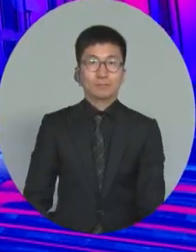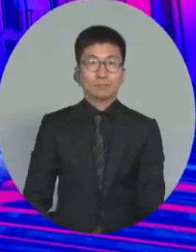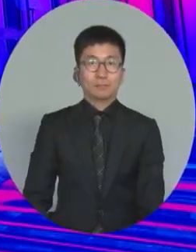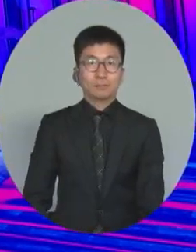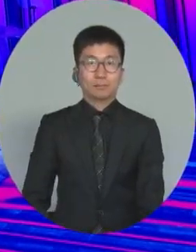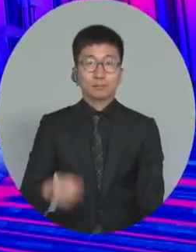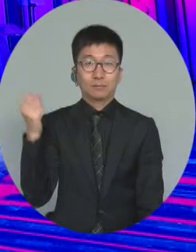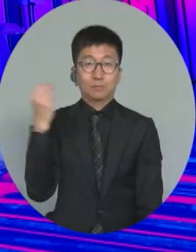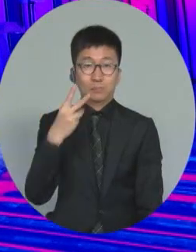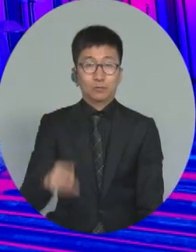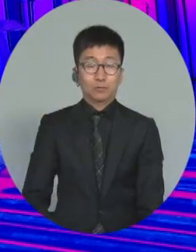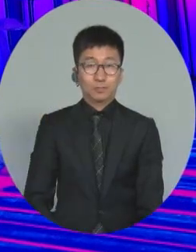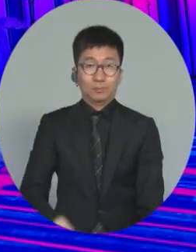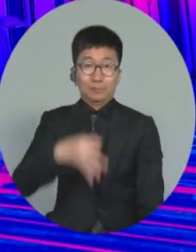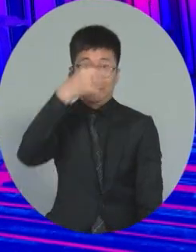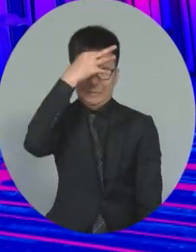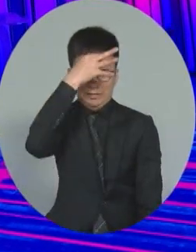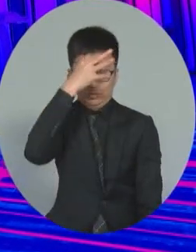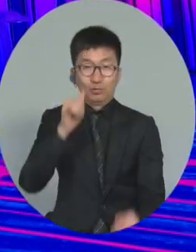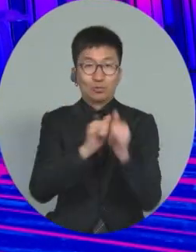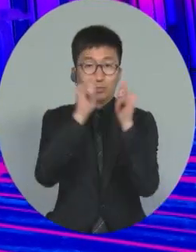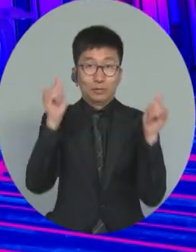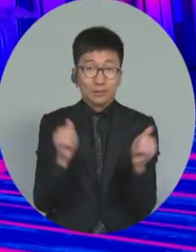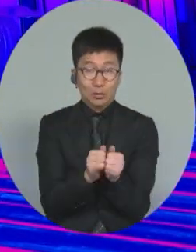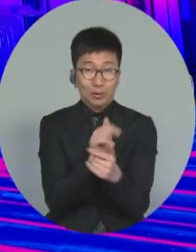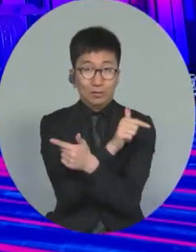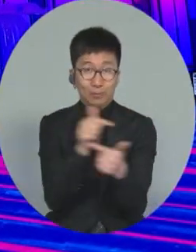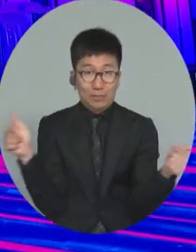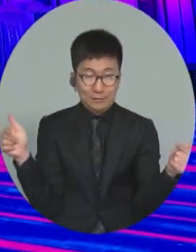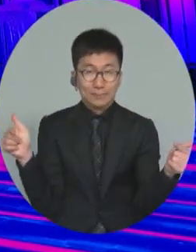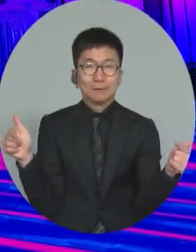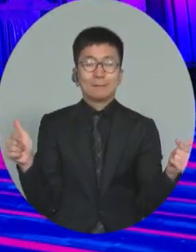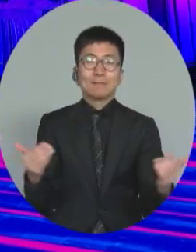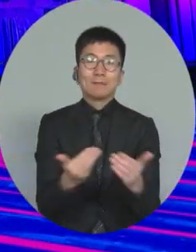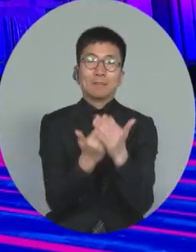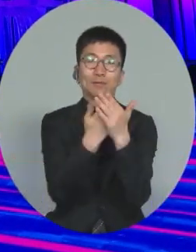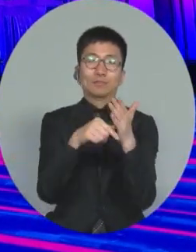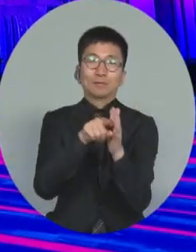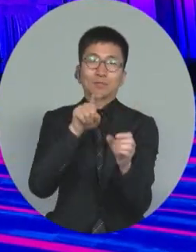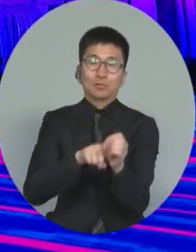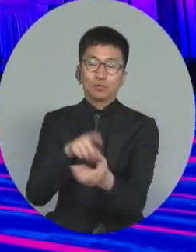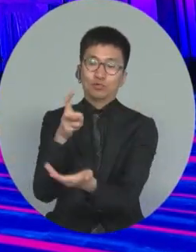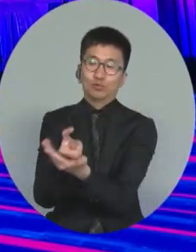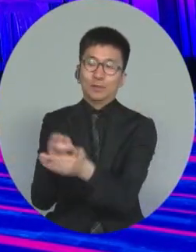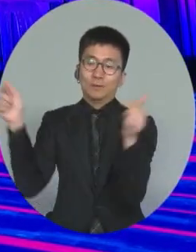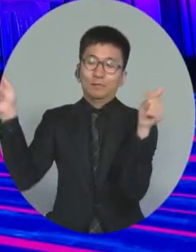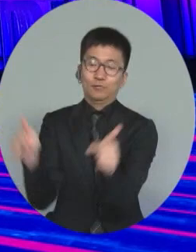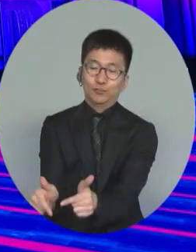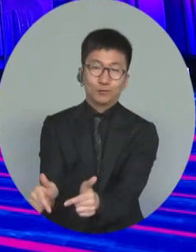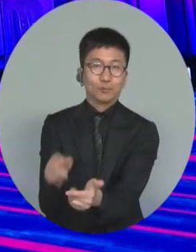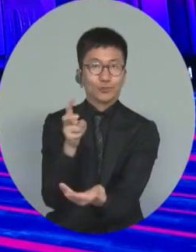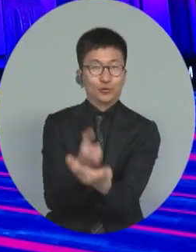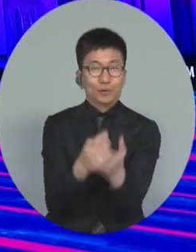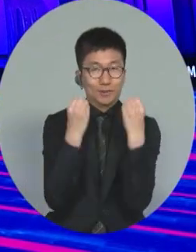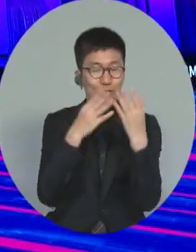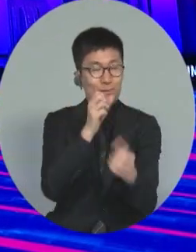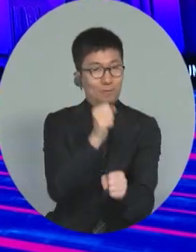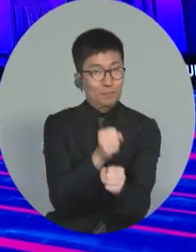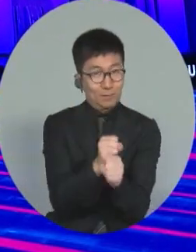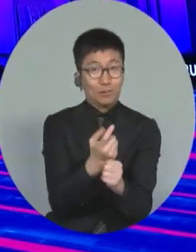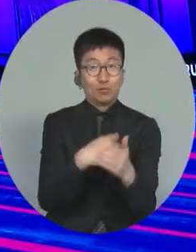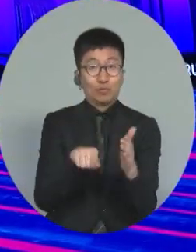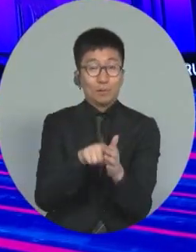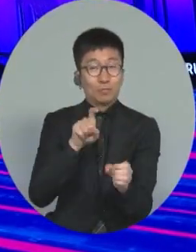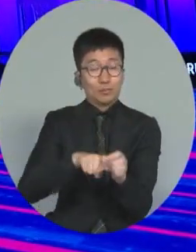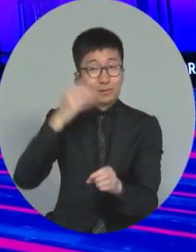아울러 기술과 사회의 조화를 위한 혁신 친화적 규제 제도 마련을 위해서도 인문 사회 분야에